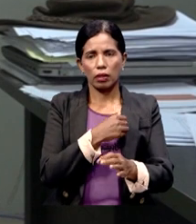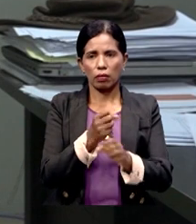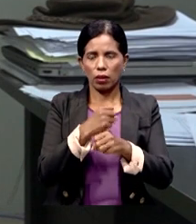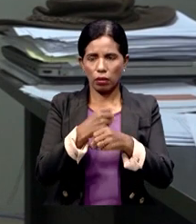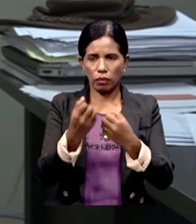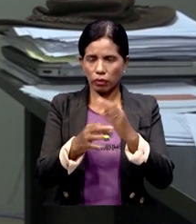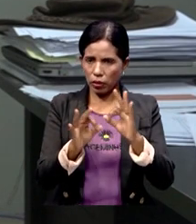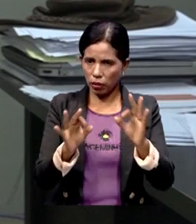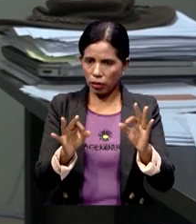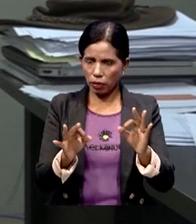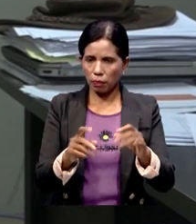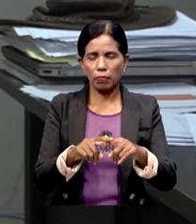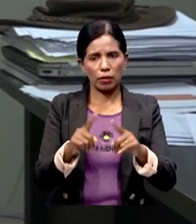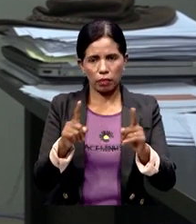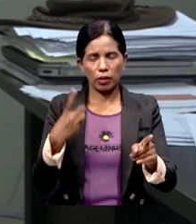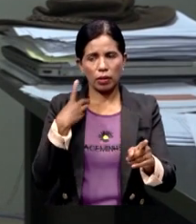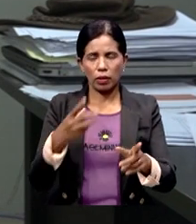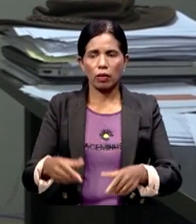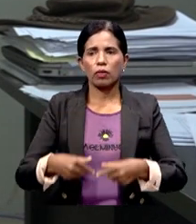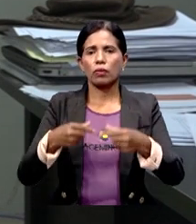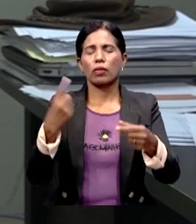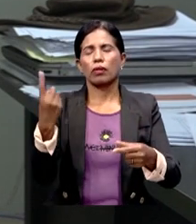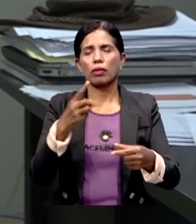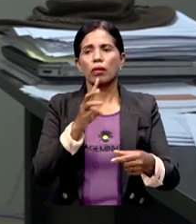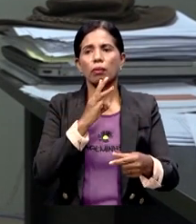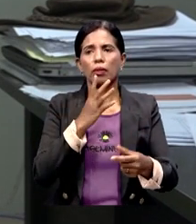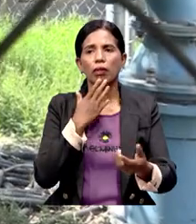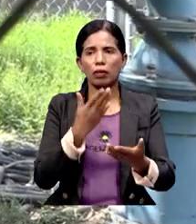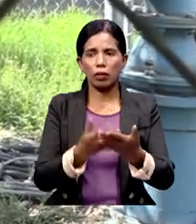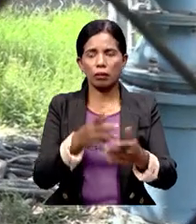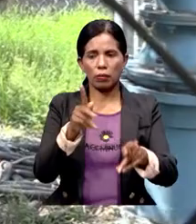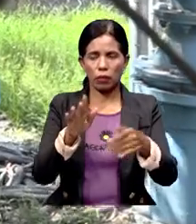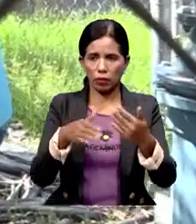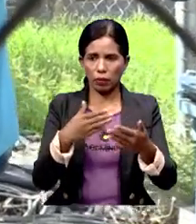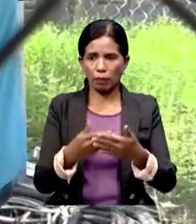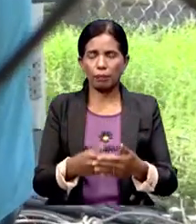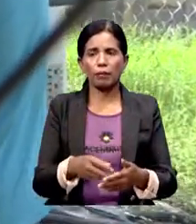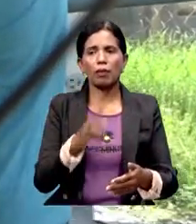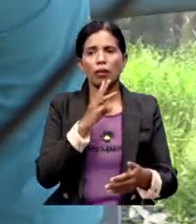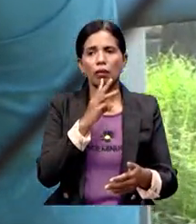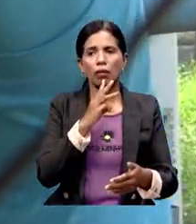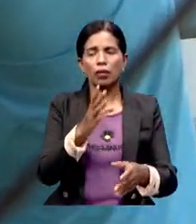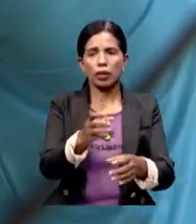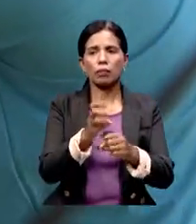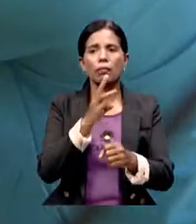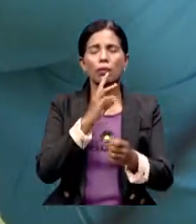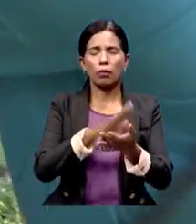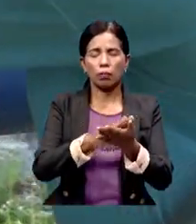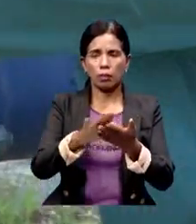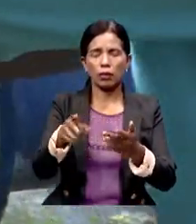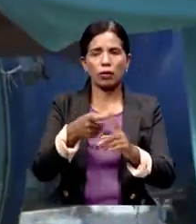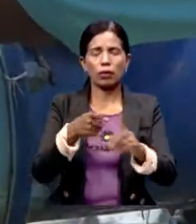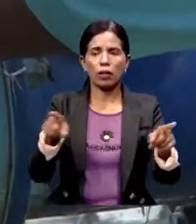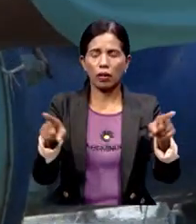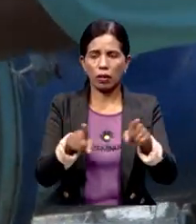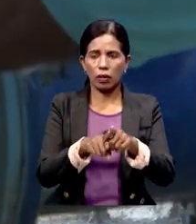may be ita espera kata kita fornece na fatin be ita ni bediak ba ita ni komunidade. Be tangki hirak ne be simu be mos husi be matan